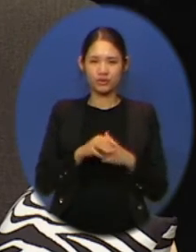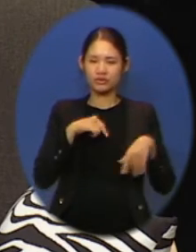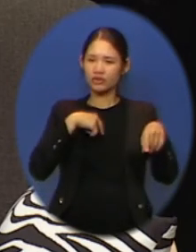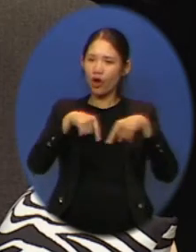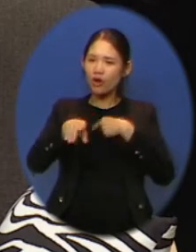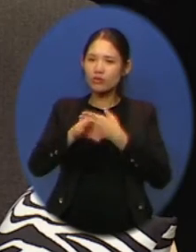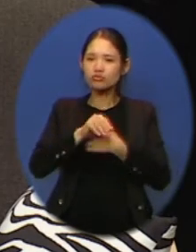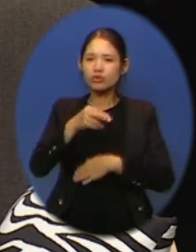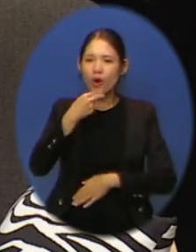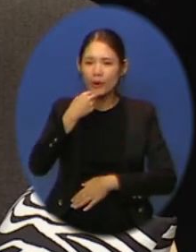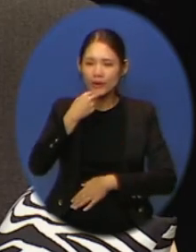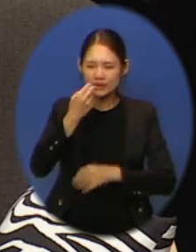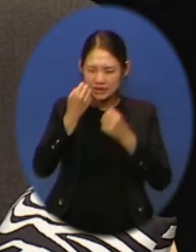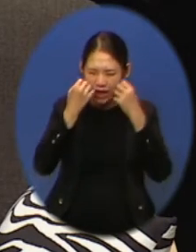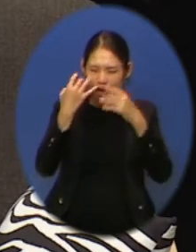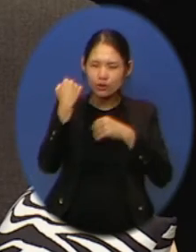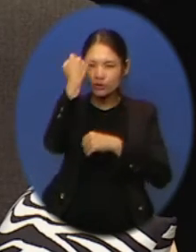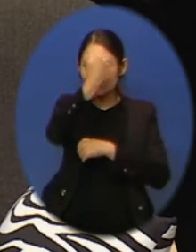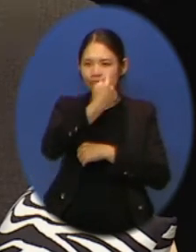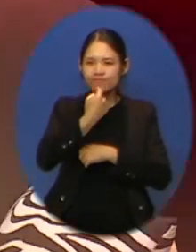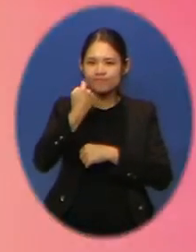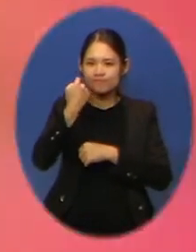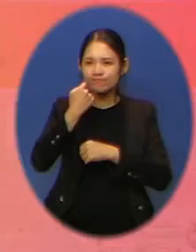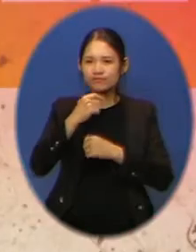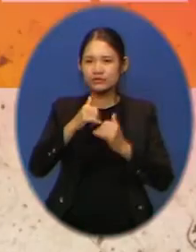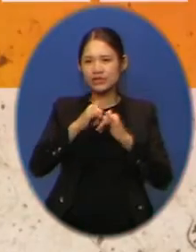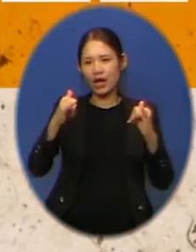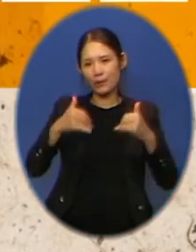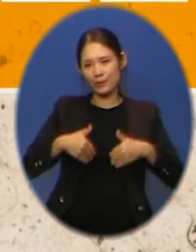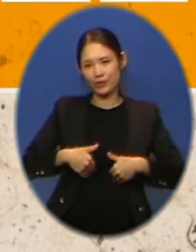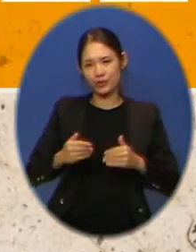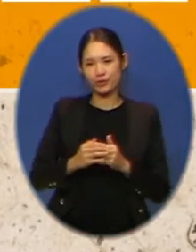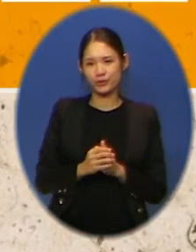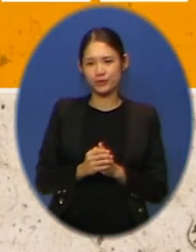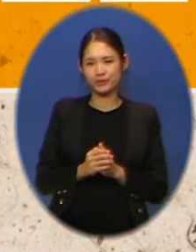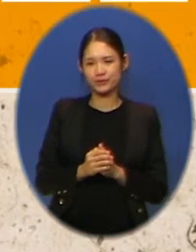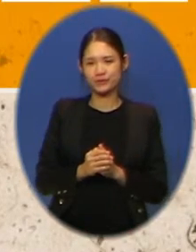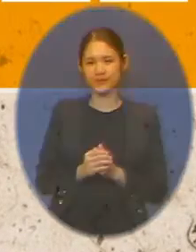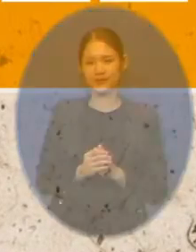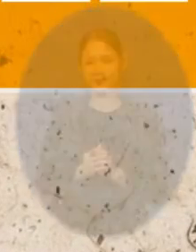않은 새로운 비즈니스, 새로운 사람이 나와야 됩니다.